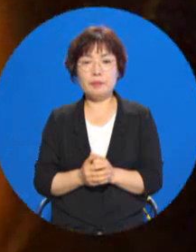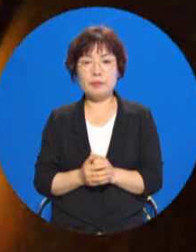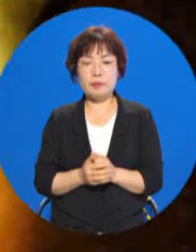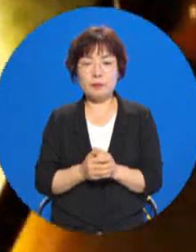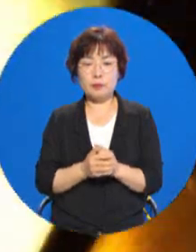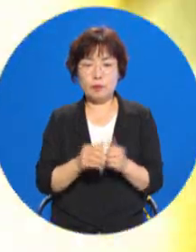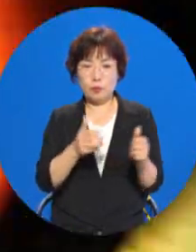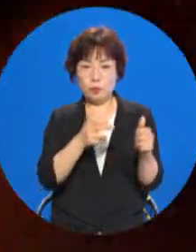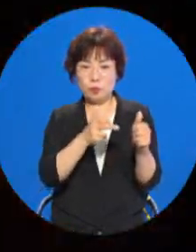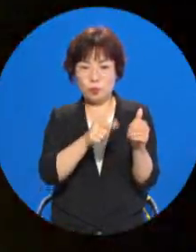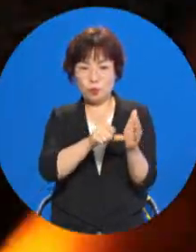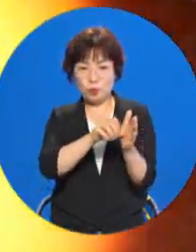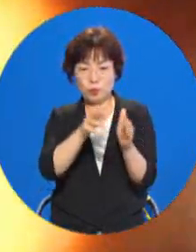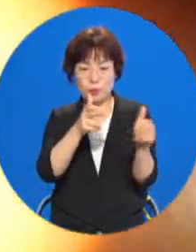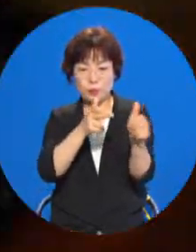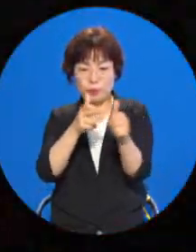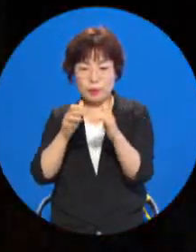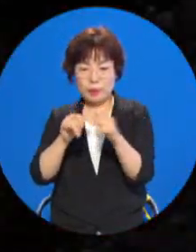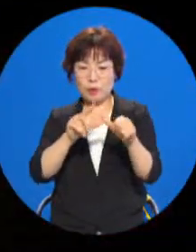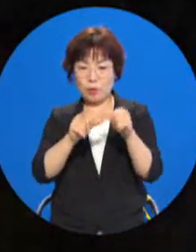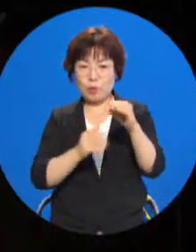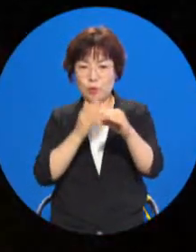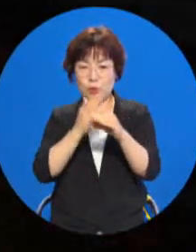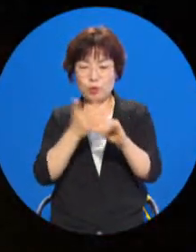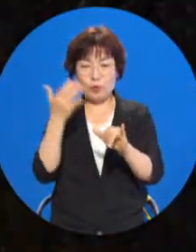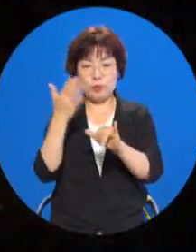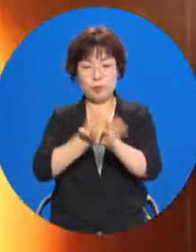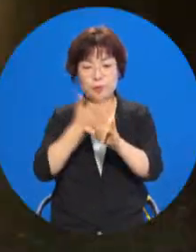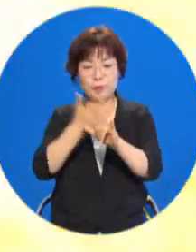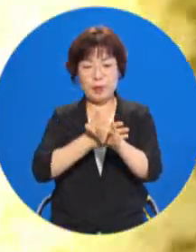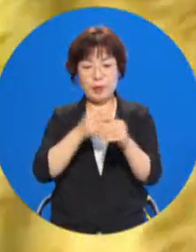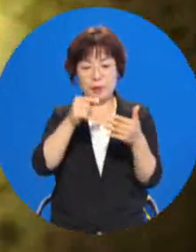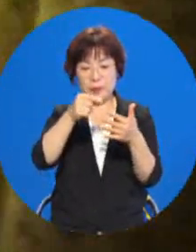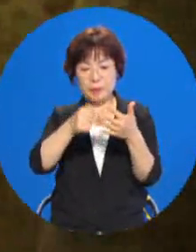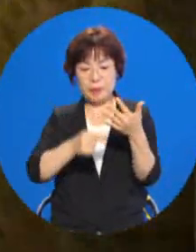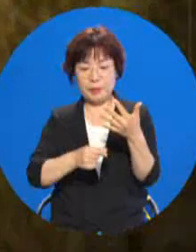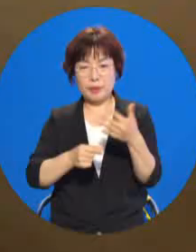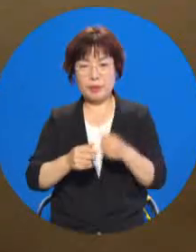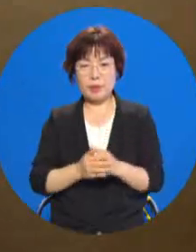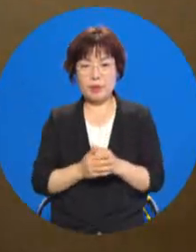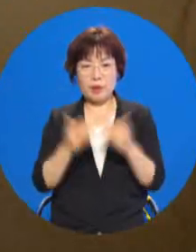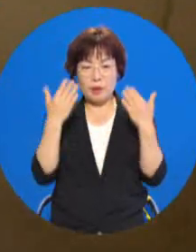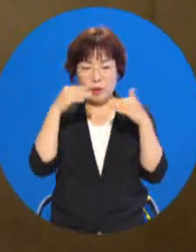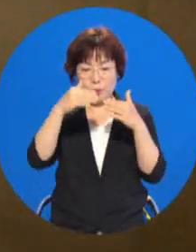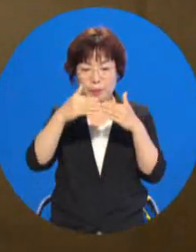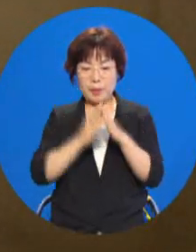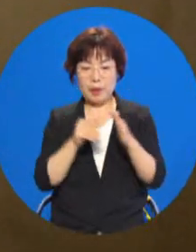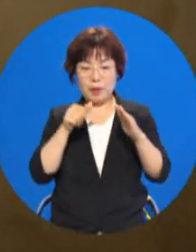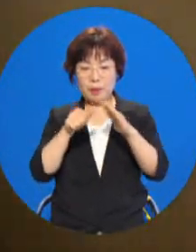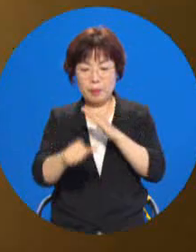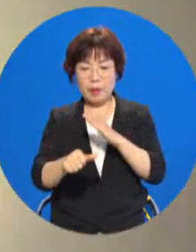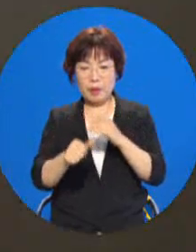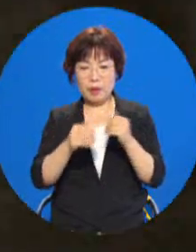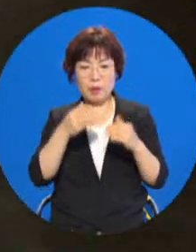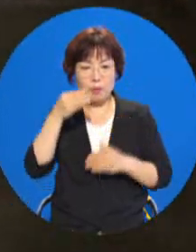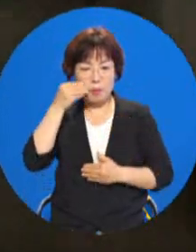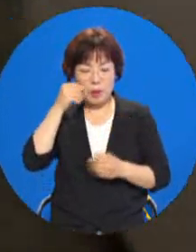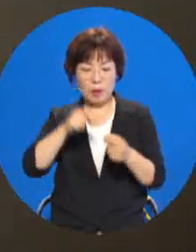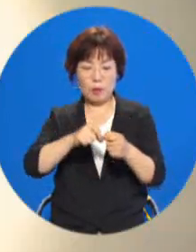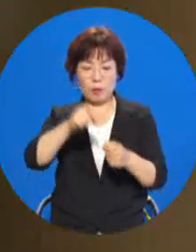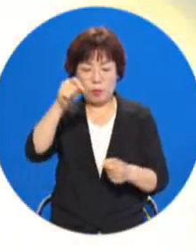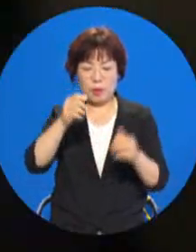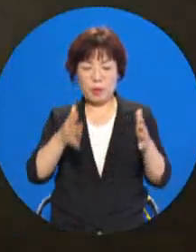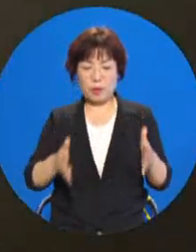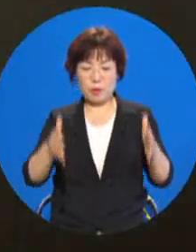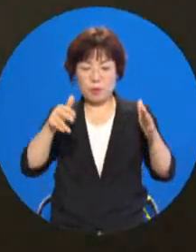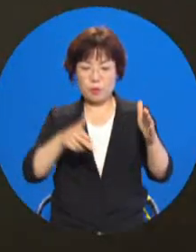유명 개인 방송 사업자가 지난 5월 중순 유튜브에 올린 콘텐츠입니다. 폐교에 들어가 봤다며 방치된 지 오래된